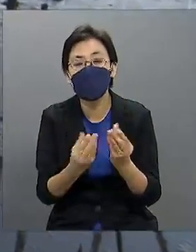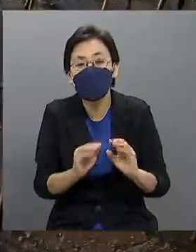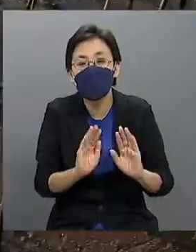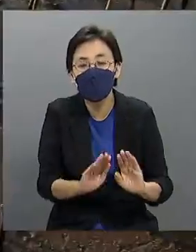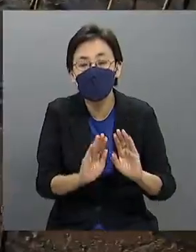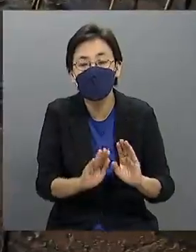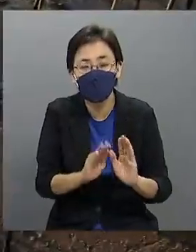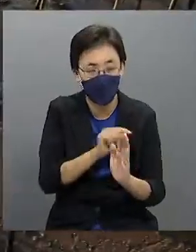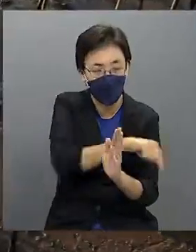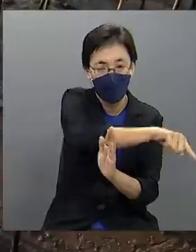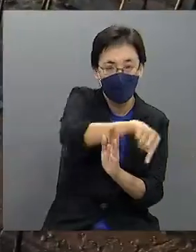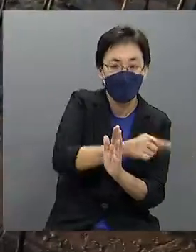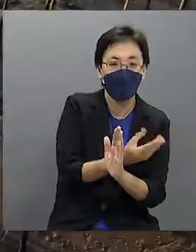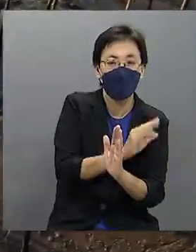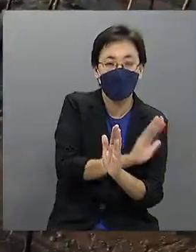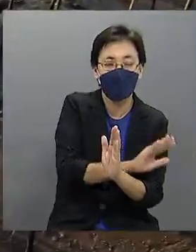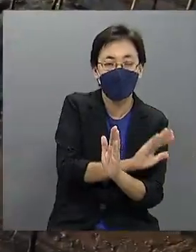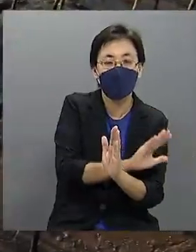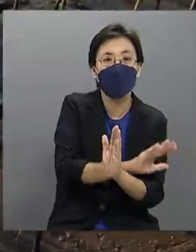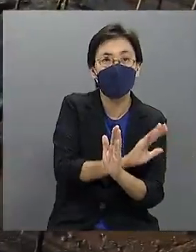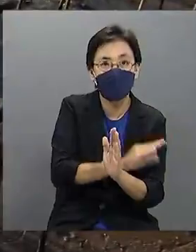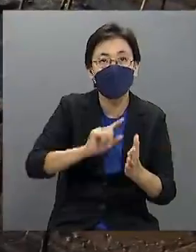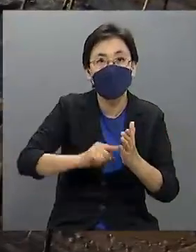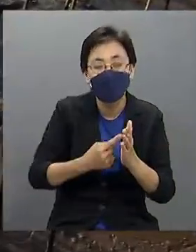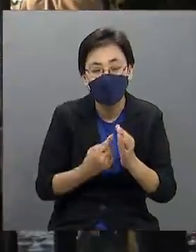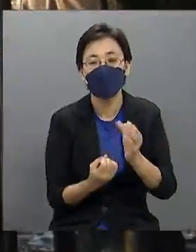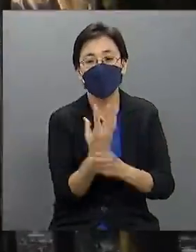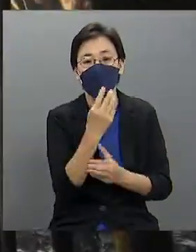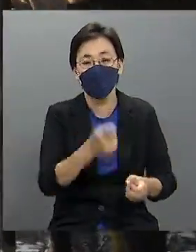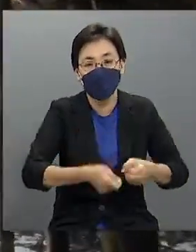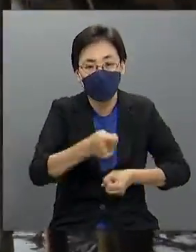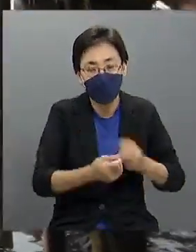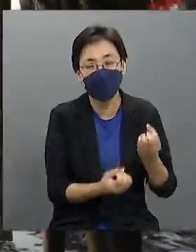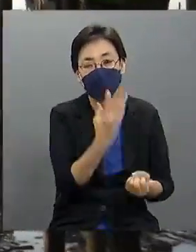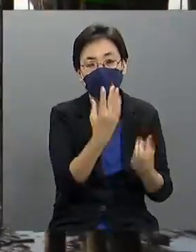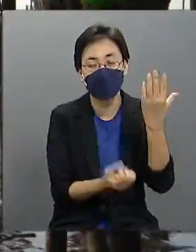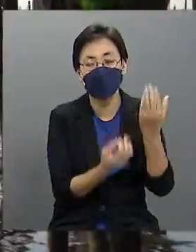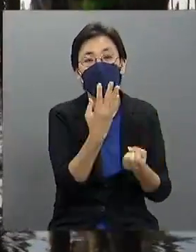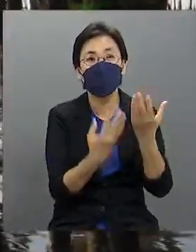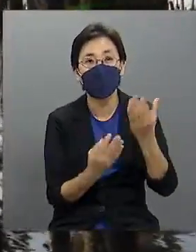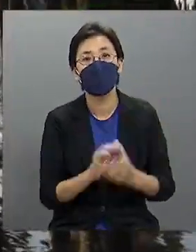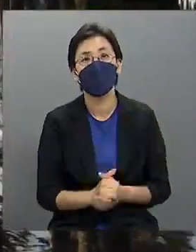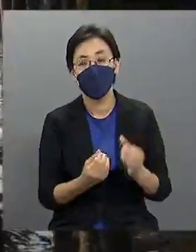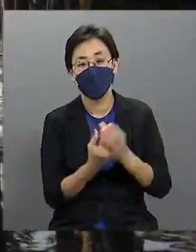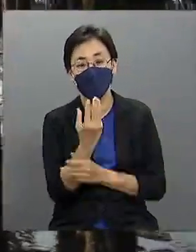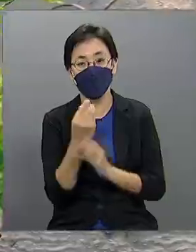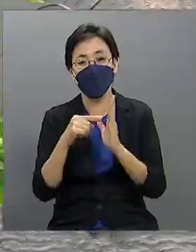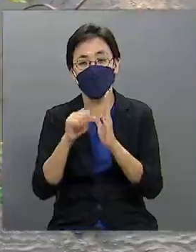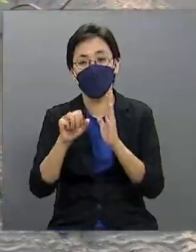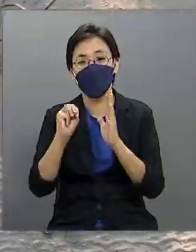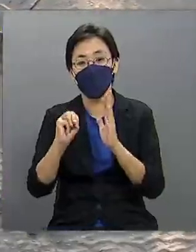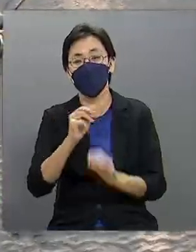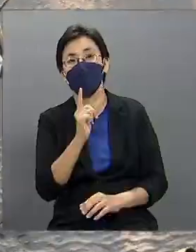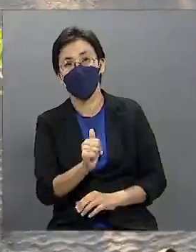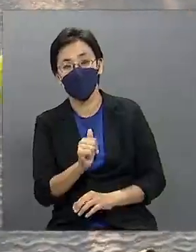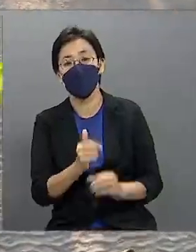้ไพยเขาจงเริ่มลงมอปลูป่าชายเลนอย่างเป็ระบบโดยให้ต้นสแ้เป็ดานหน้า และให้กลกลางเป็ด